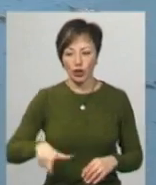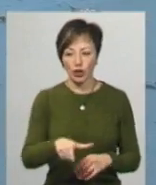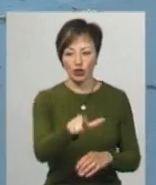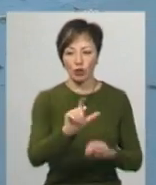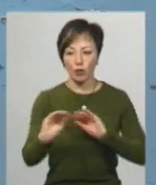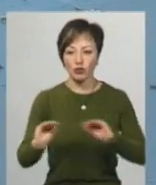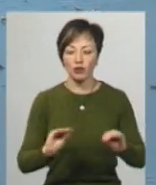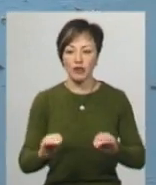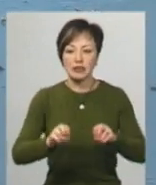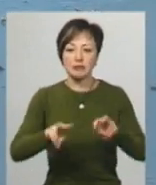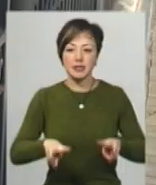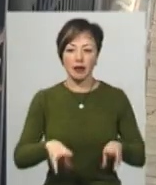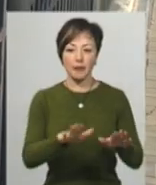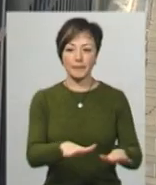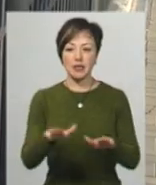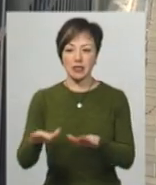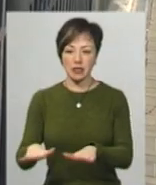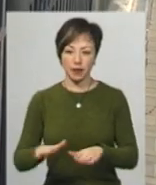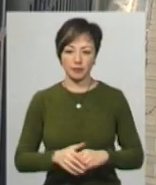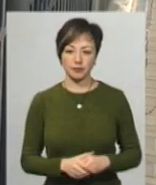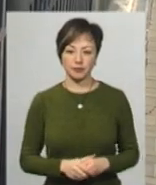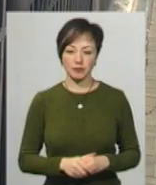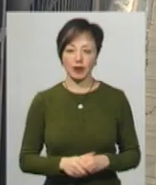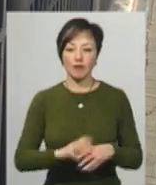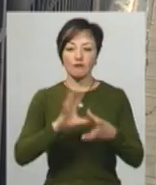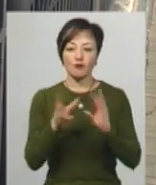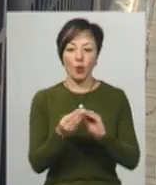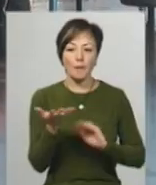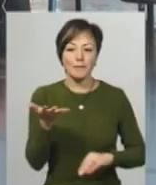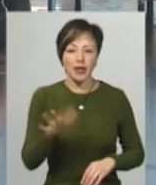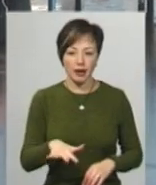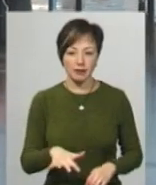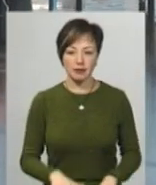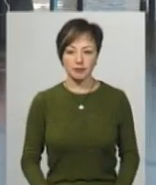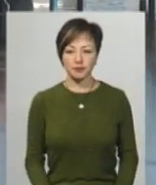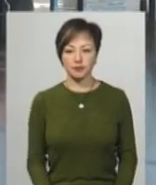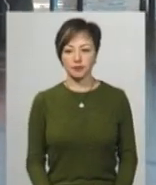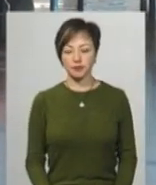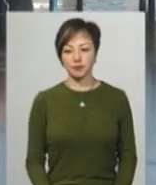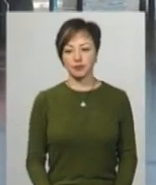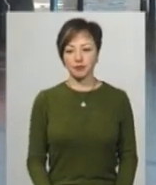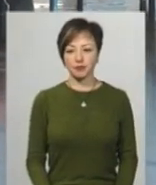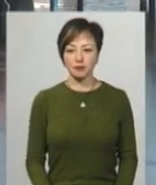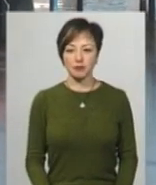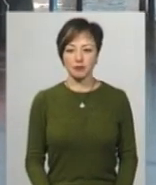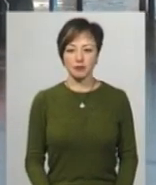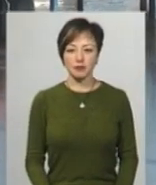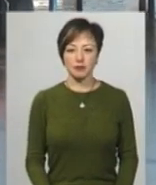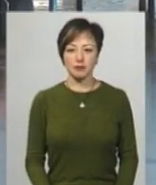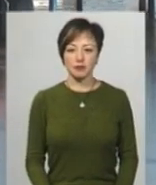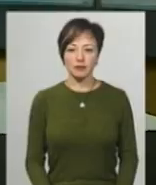Бузі облаштували спеціальні місця, додає Ганна Іванова. Всього їх 5. Тетяна Ворожцова, Іван Мовчан. Новини на Суспільному.